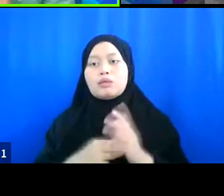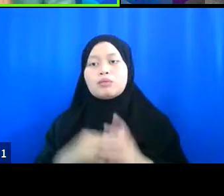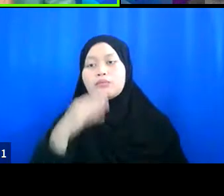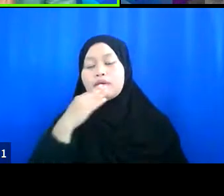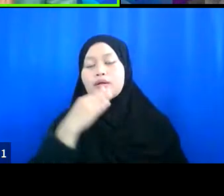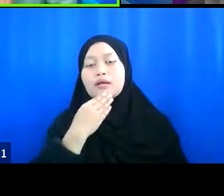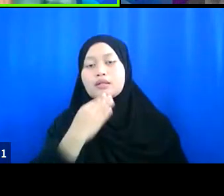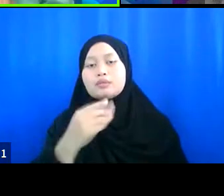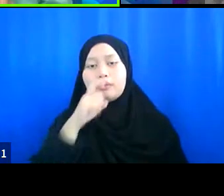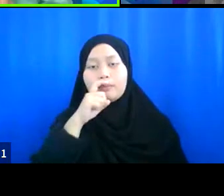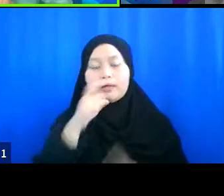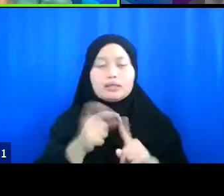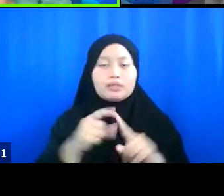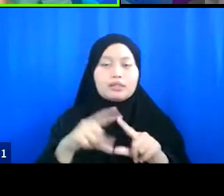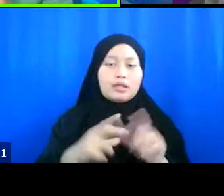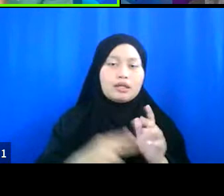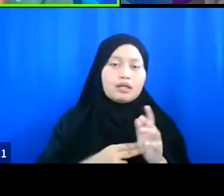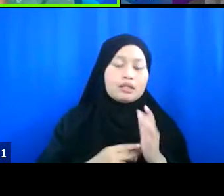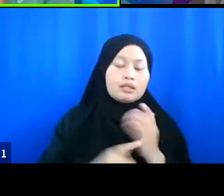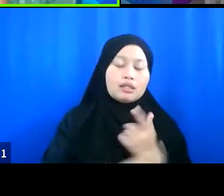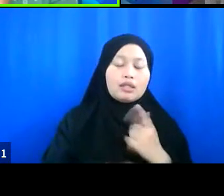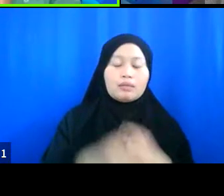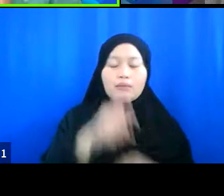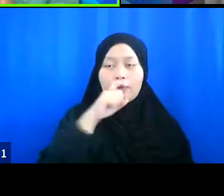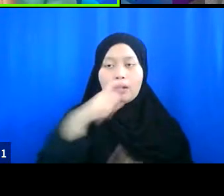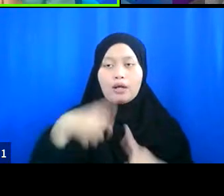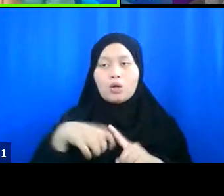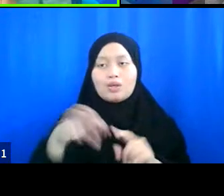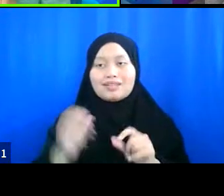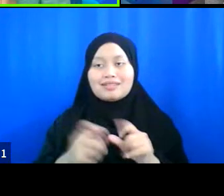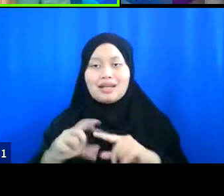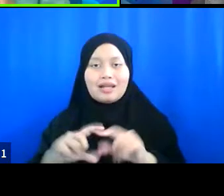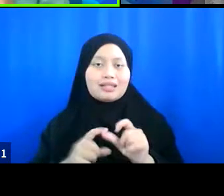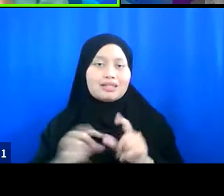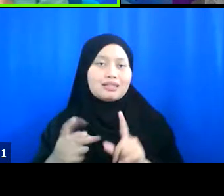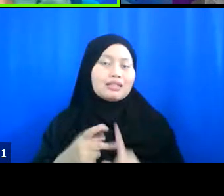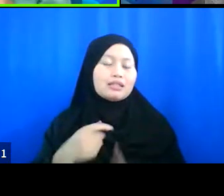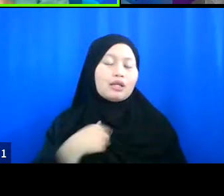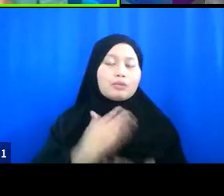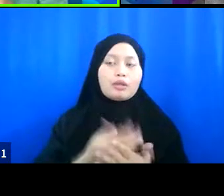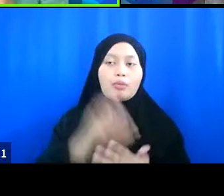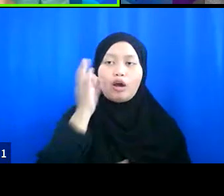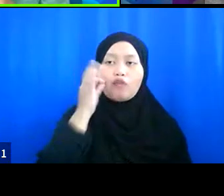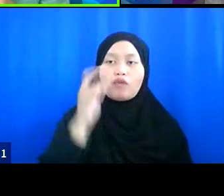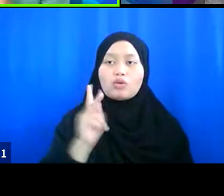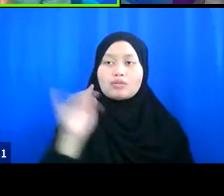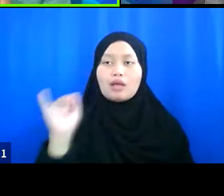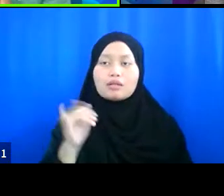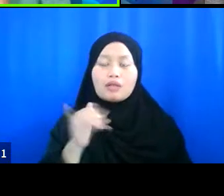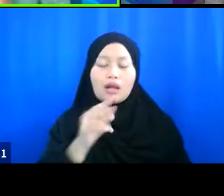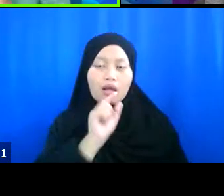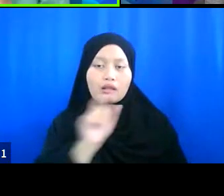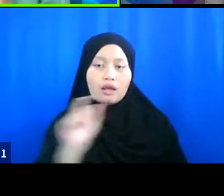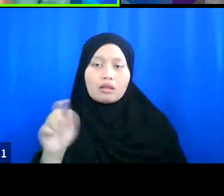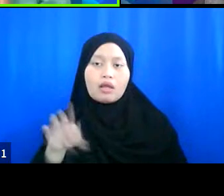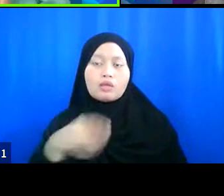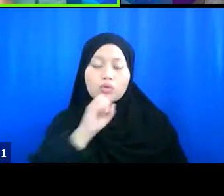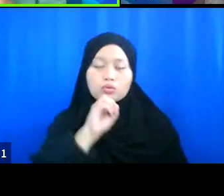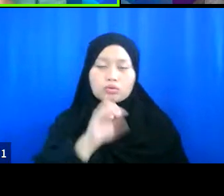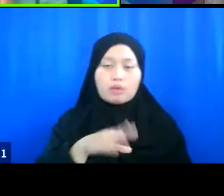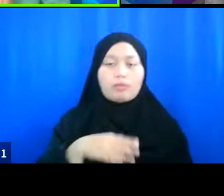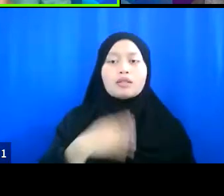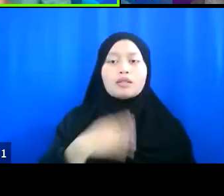infaq Kosasih om saya minta maaf kalau ada salah dalam tutur kata ataupun ucap dan terima kasih ke